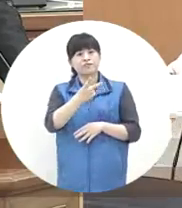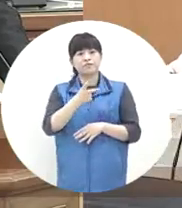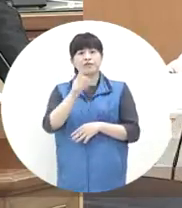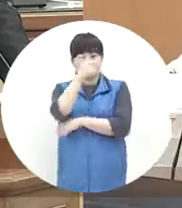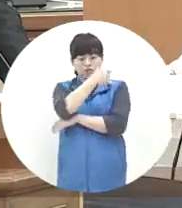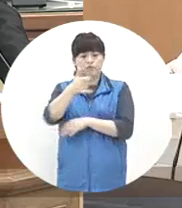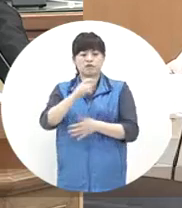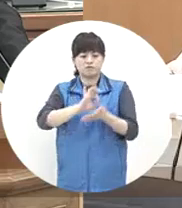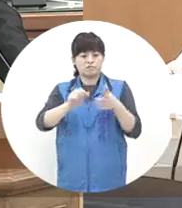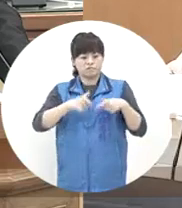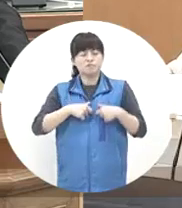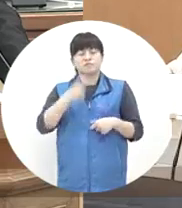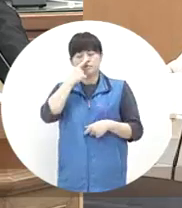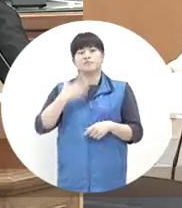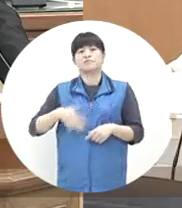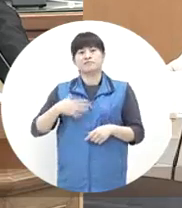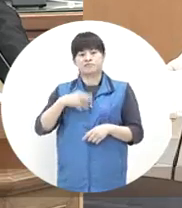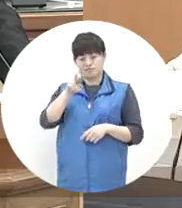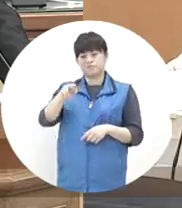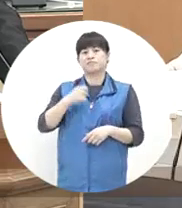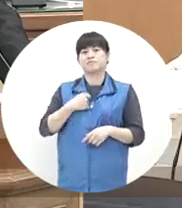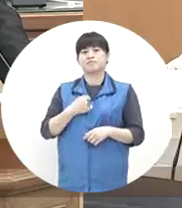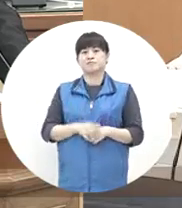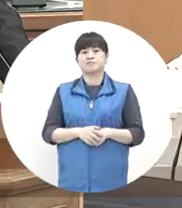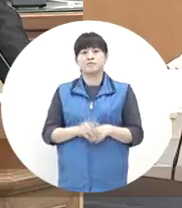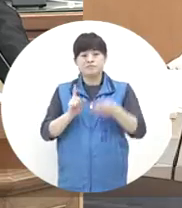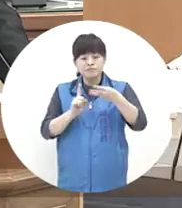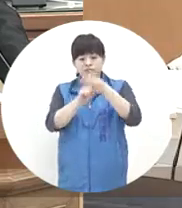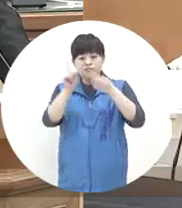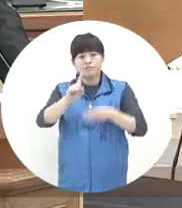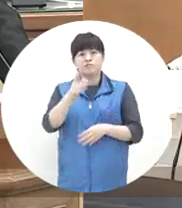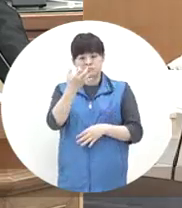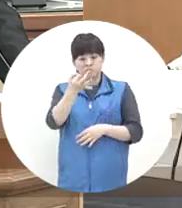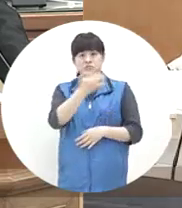用心啦，哈，哦。那主要我们经费许